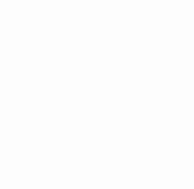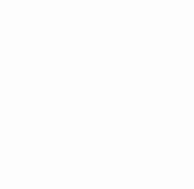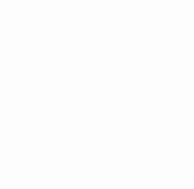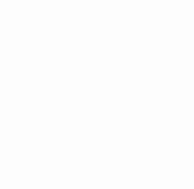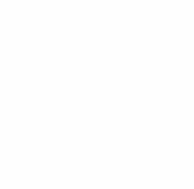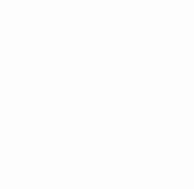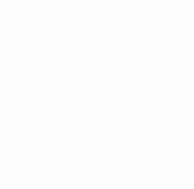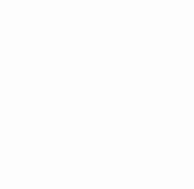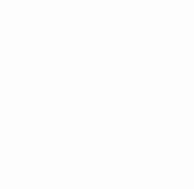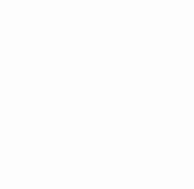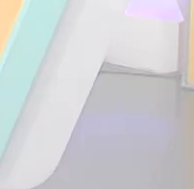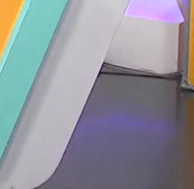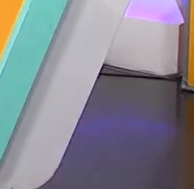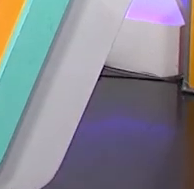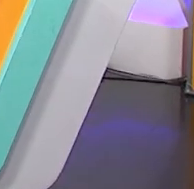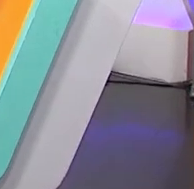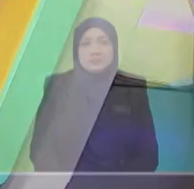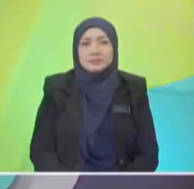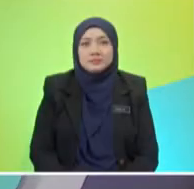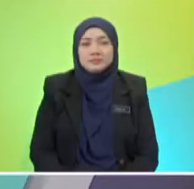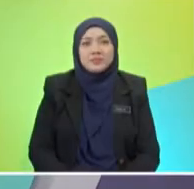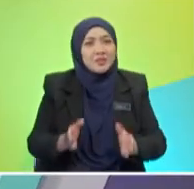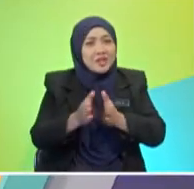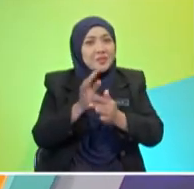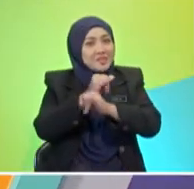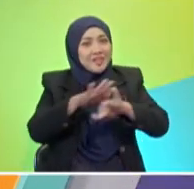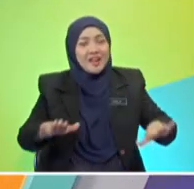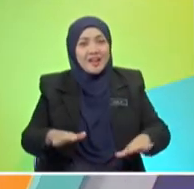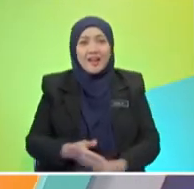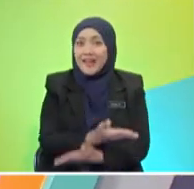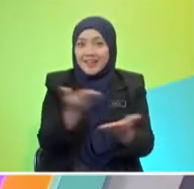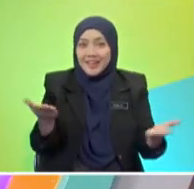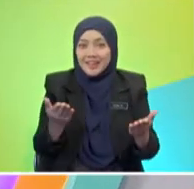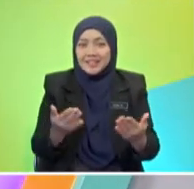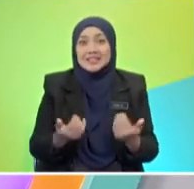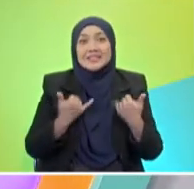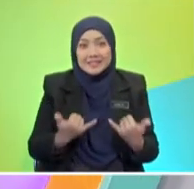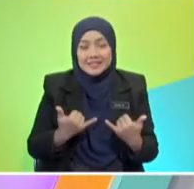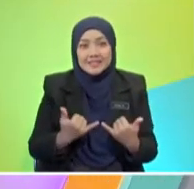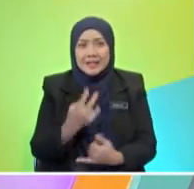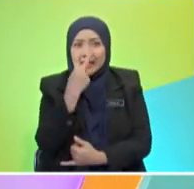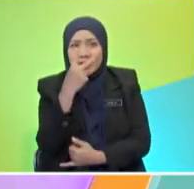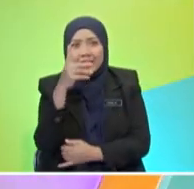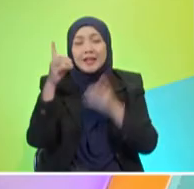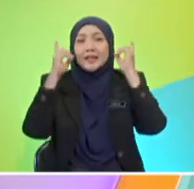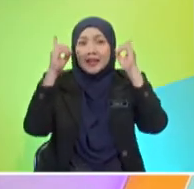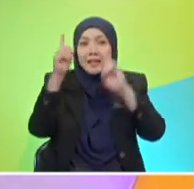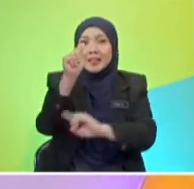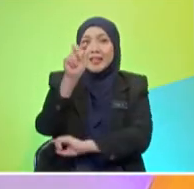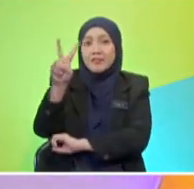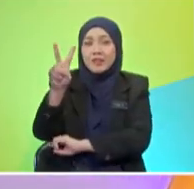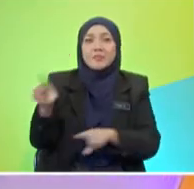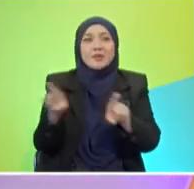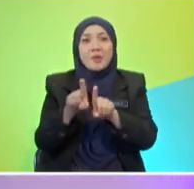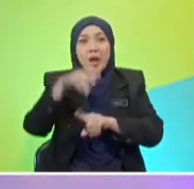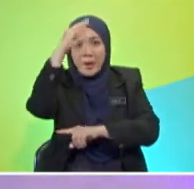TV KPM. Salam sejahtera. Anda sedang menonton Prasekolah di Didik TV KPM bersama dengan